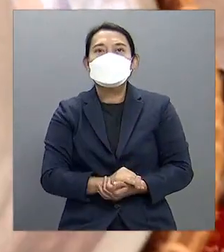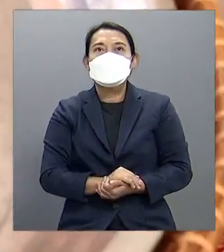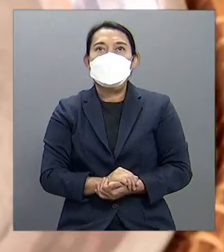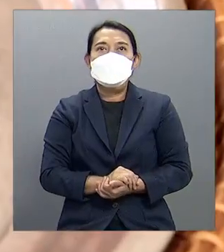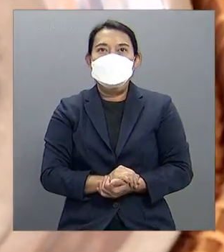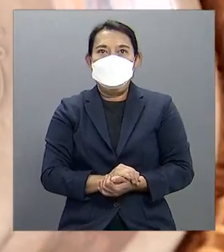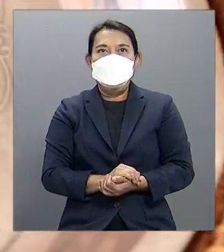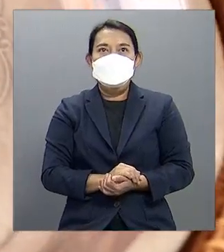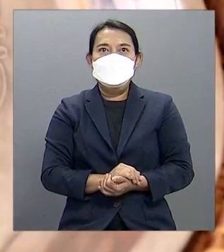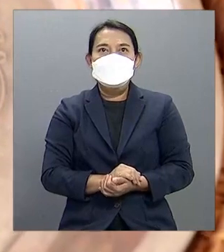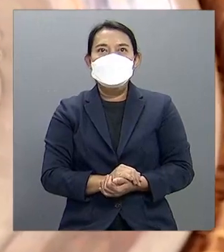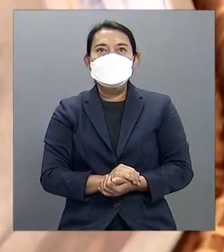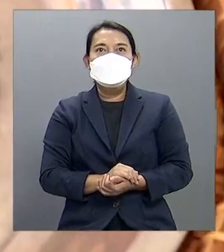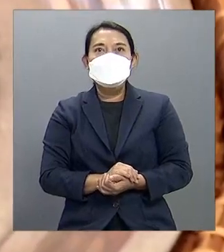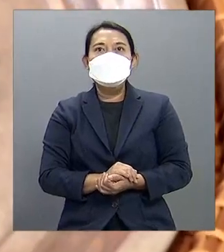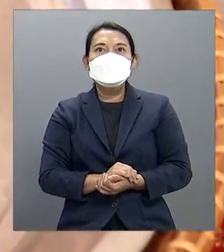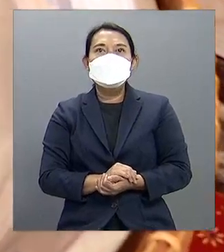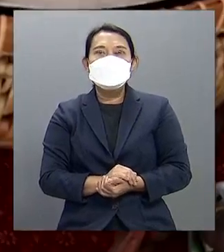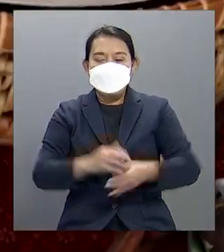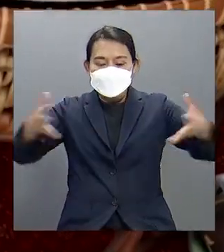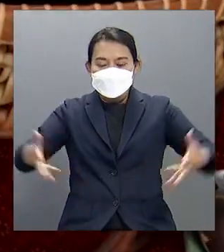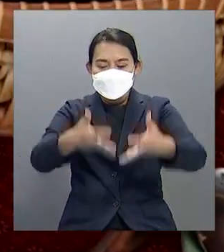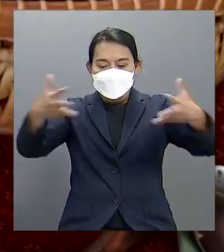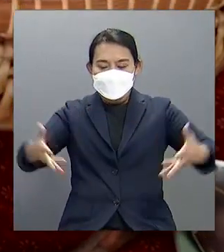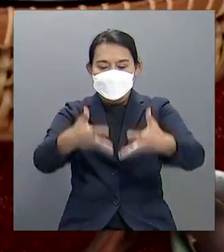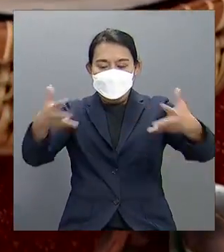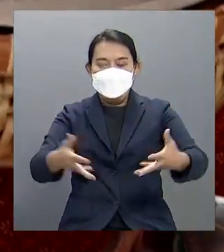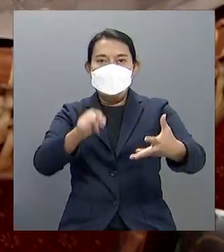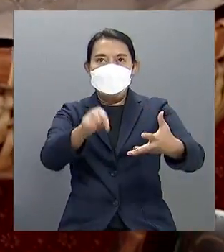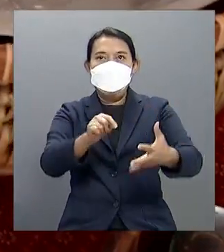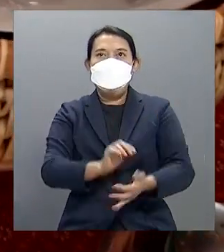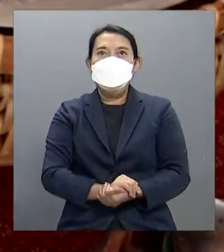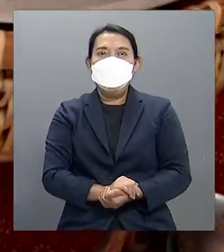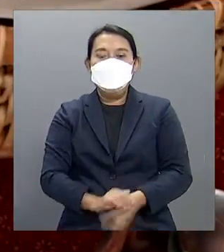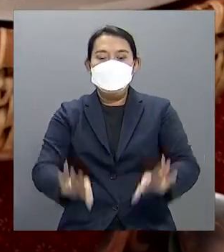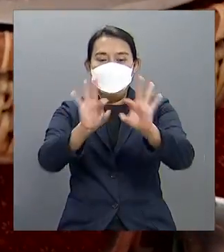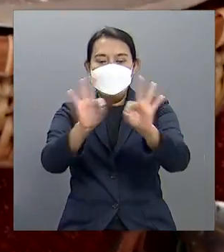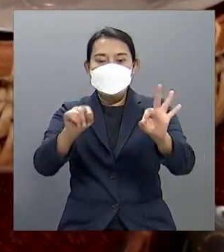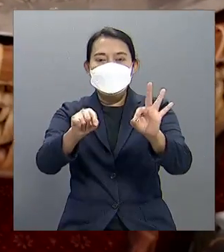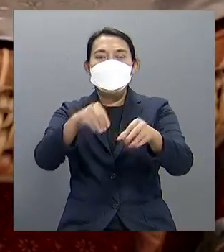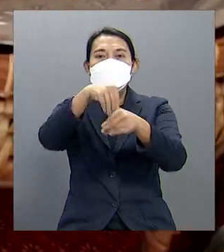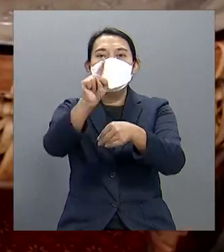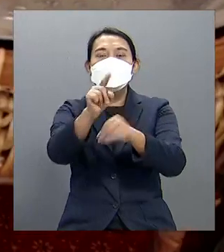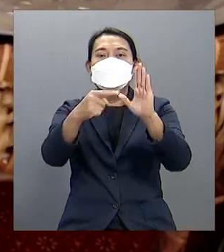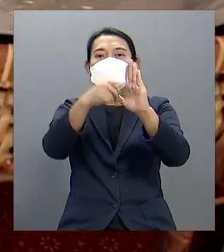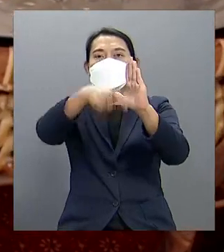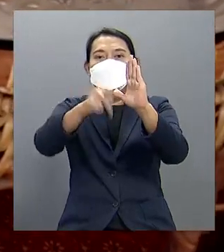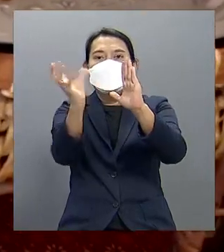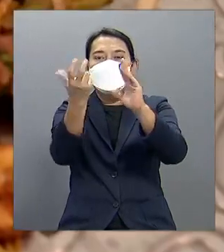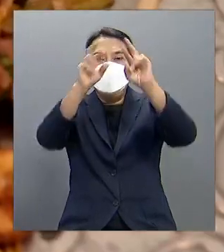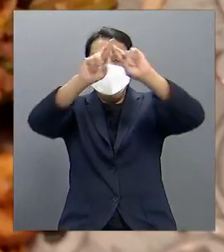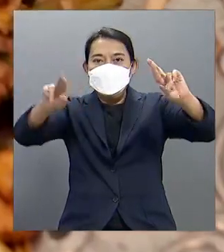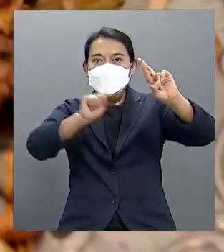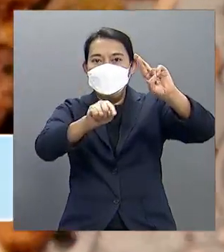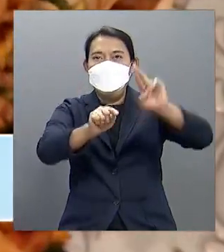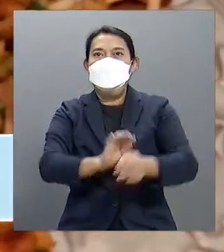โอ้โห ผัดกันมือหักแขนหลุดกันไปเลยมั้งเนี่ยผัดไทยร้านนี้อยู่ที่พิษณุโลกครับคุณผู้ชมครับอย่างที่บอกตอนต้นว่าไม่ธรรม